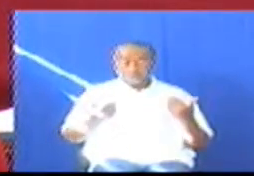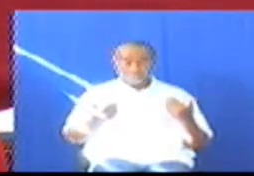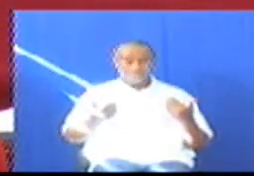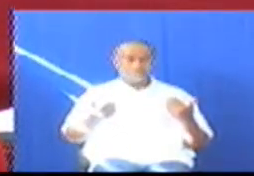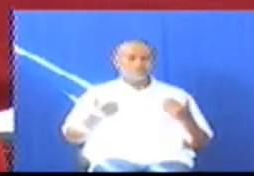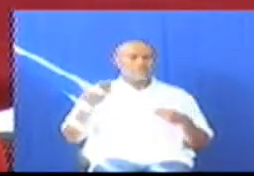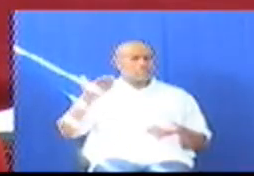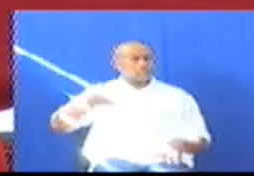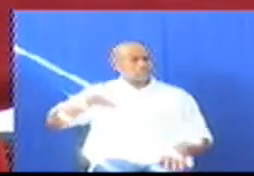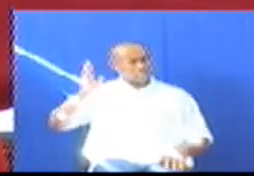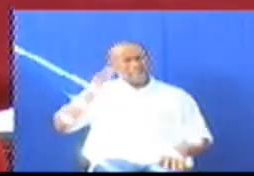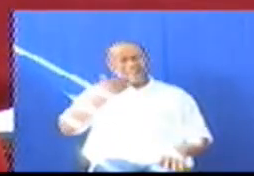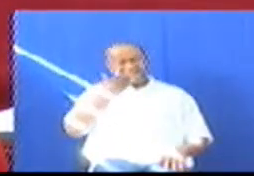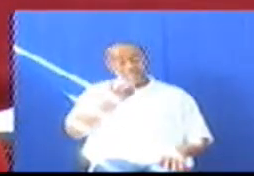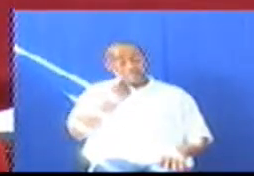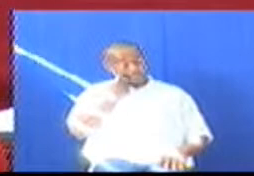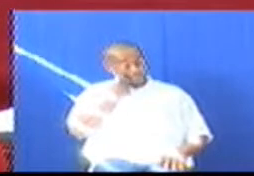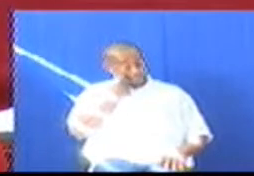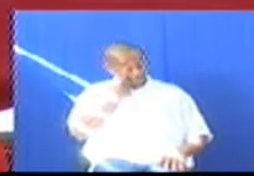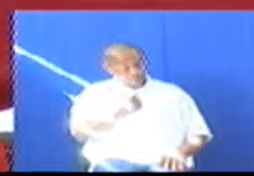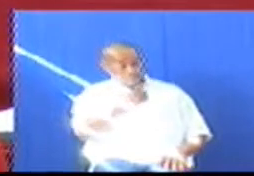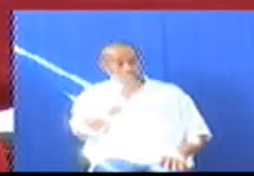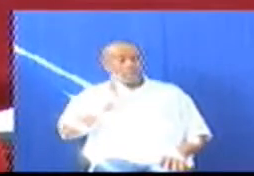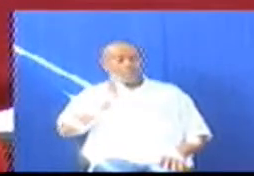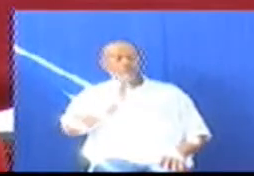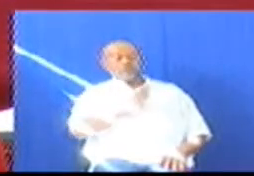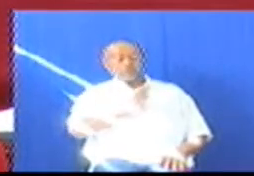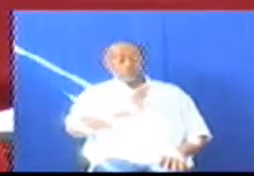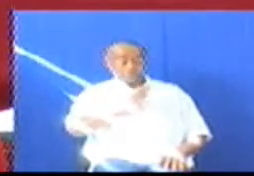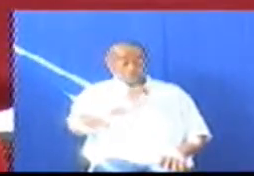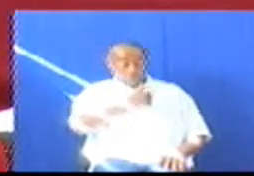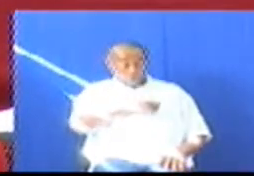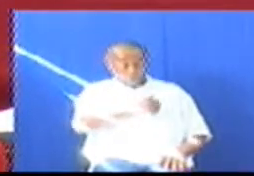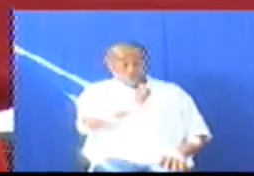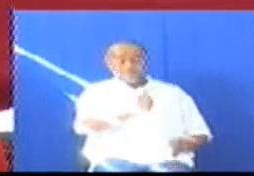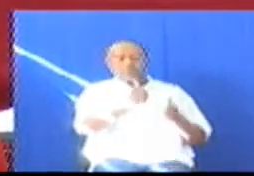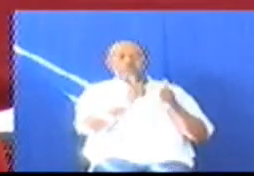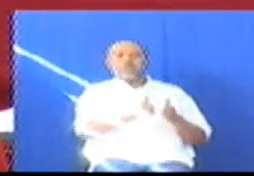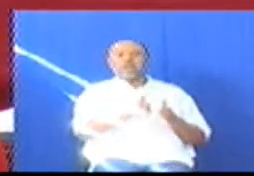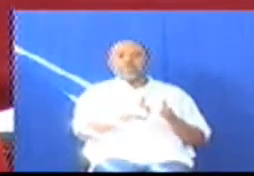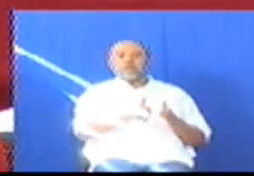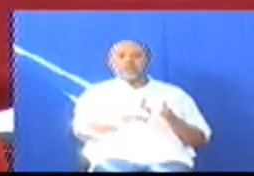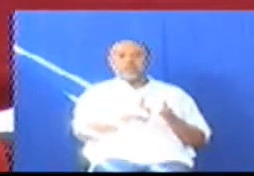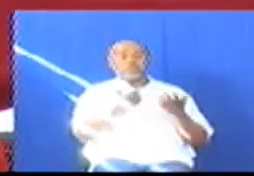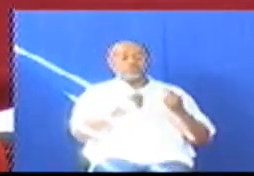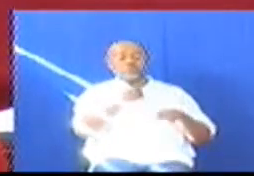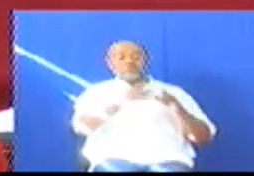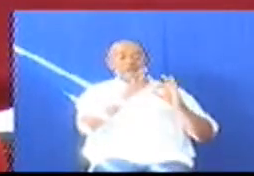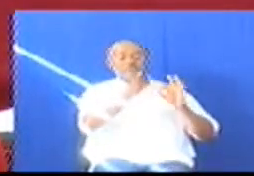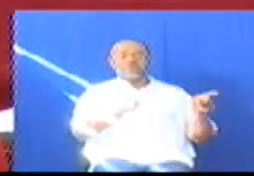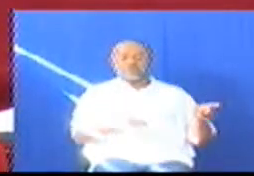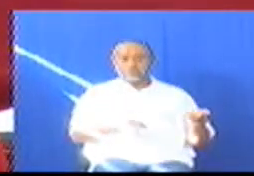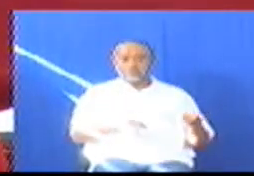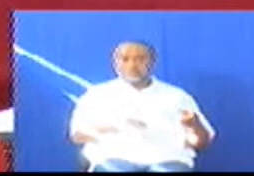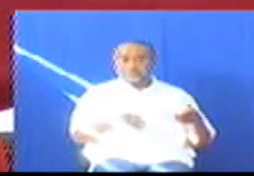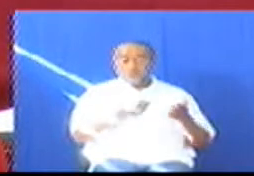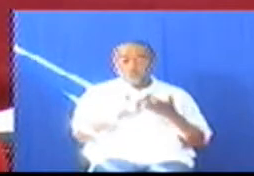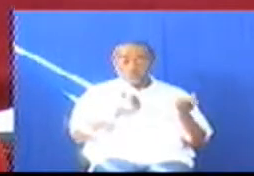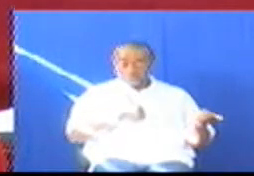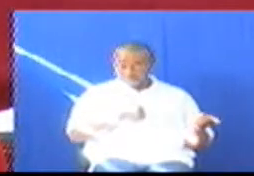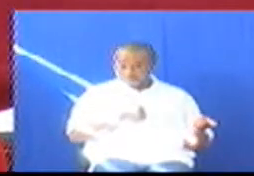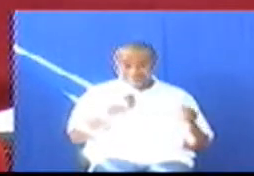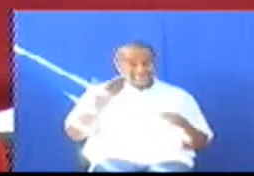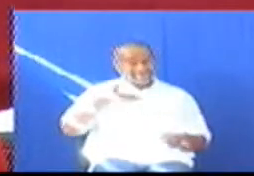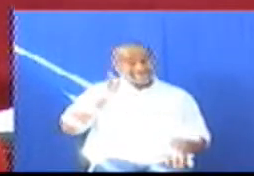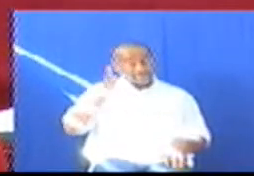serikali ione namna ya kufanya hizi bodi zikajitegemea, zikafanya vizuri. Kwa sababu mpaka sasa